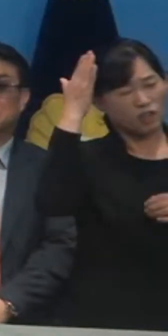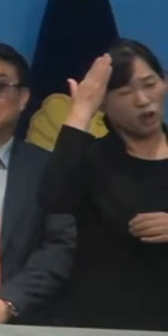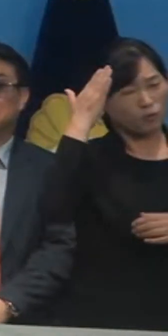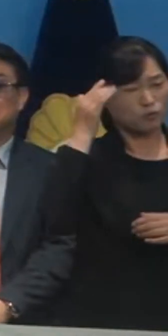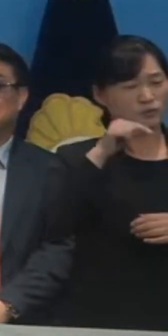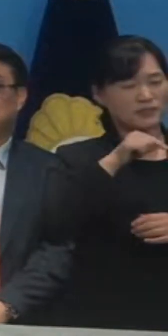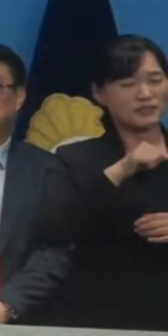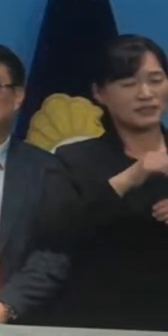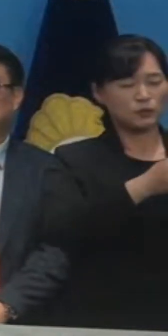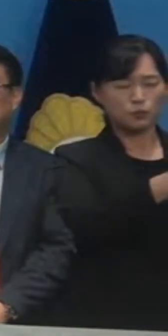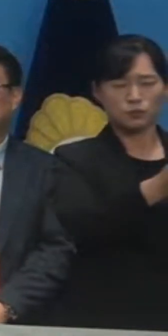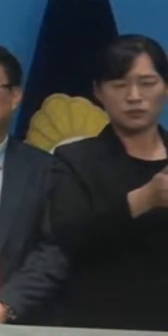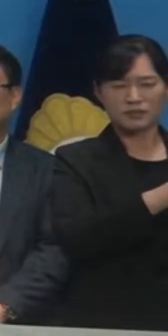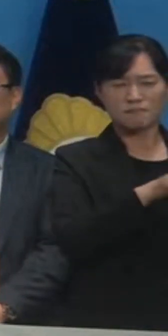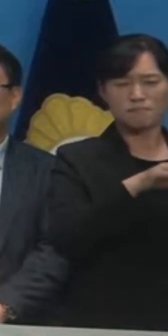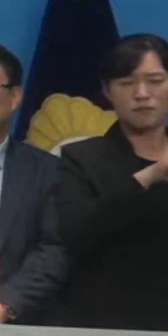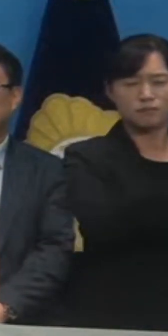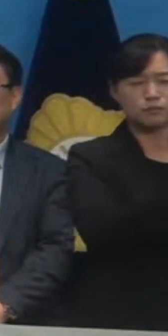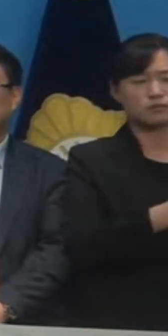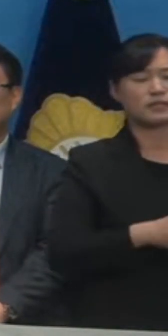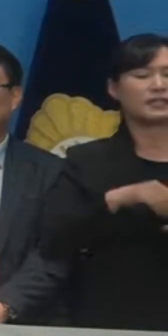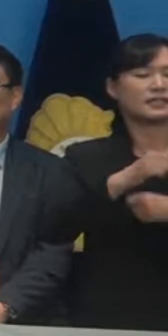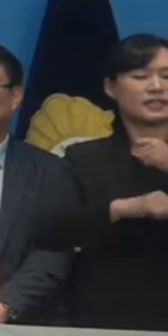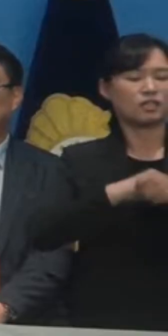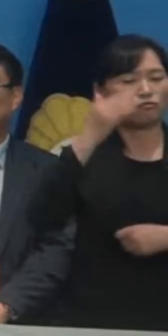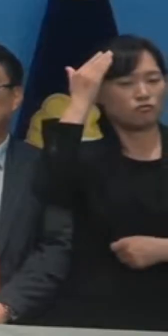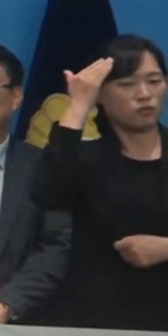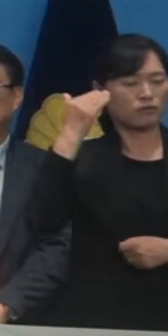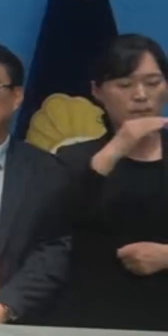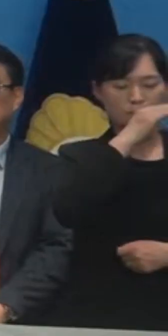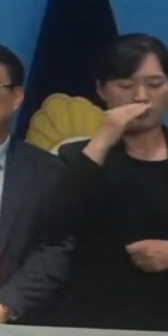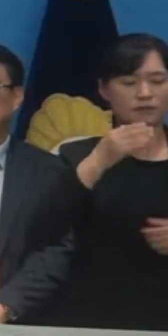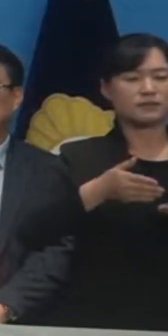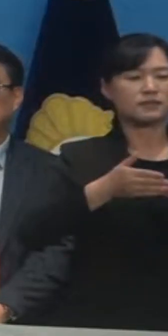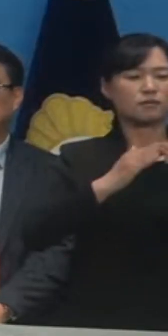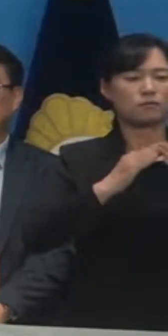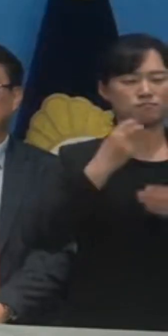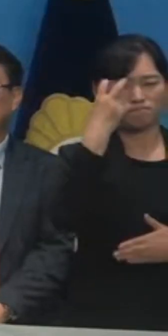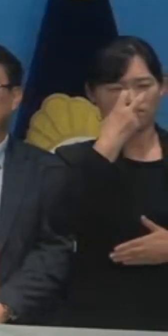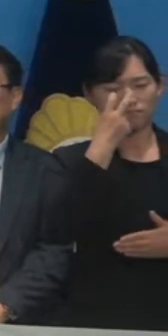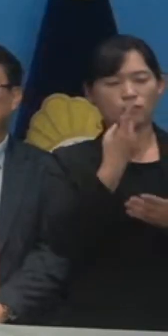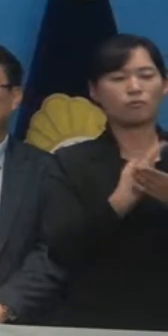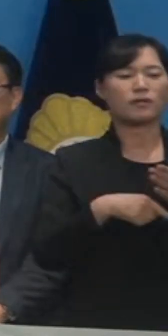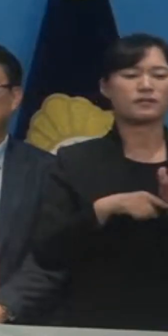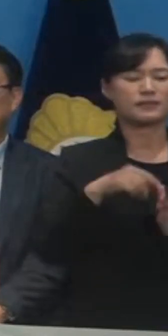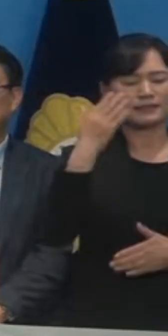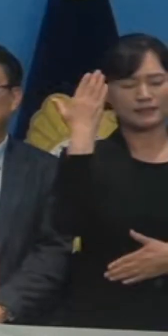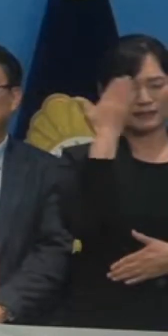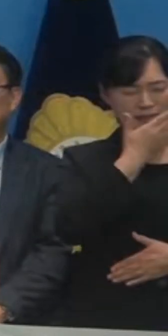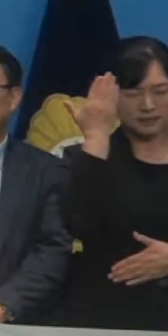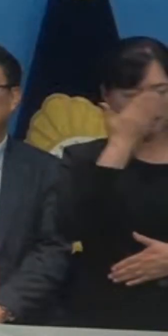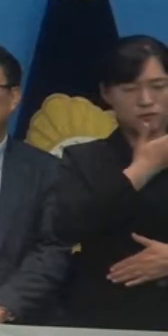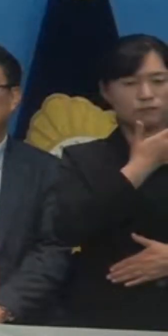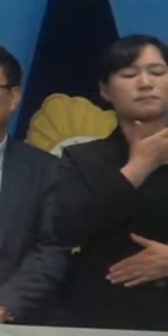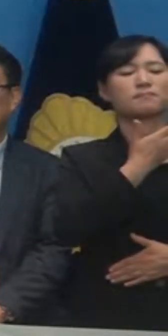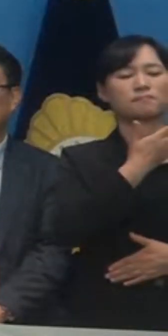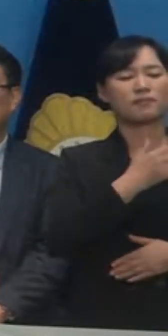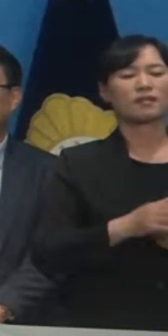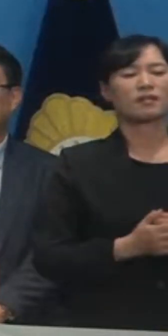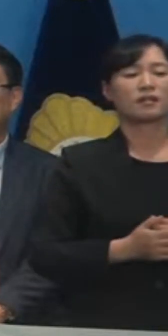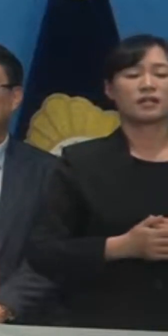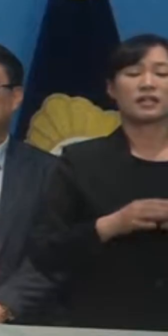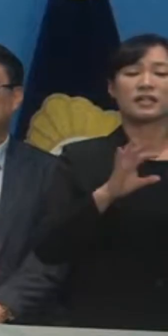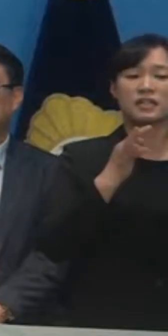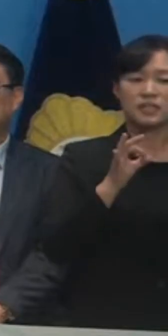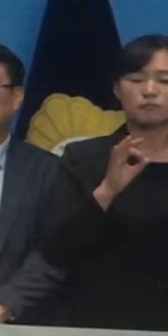멈춰 세우며 자유 대한민국을 올바로 세우고 지켜내기 위해서는 청렴 깨끗한